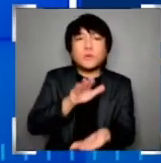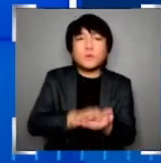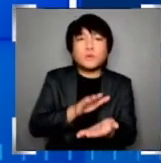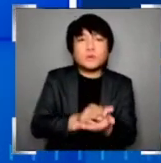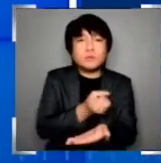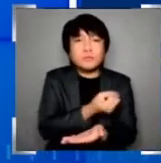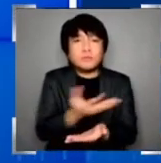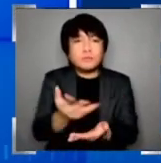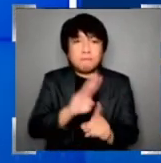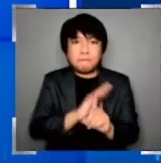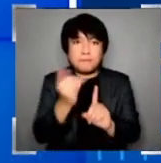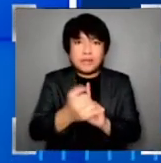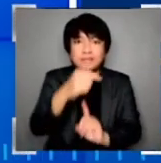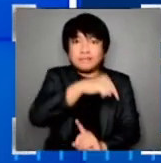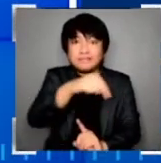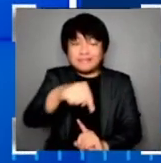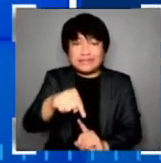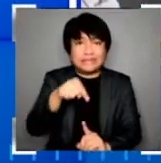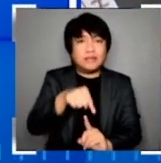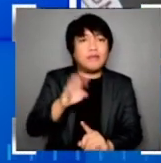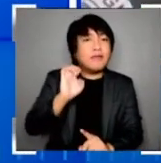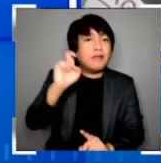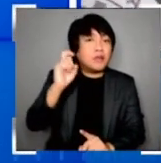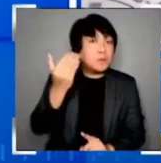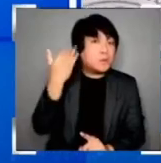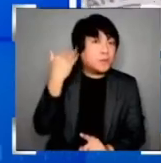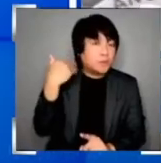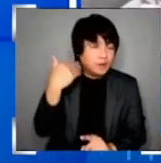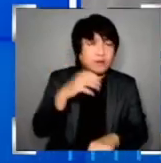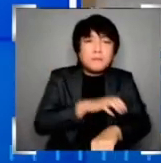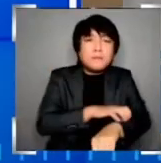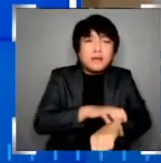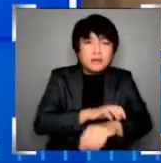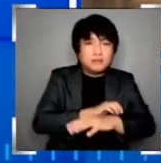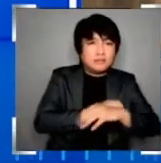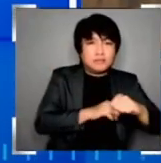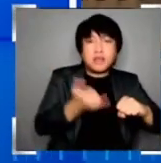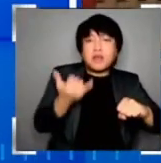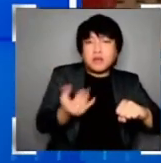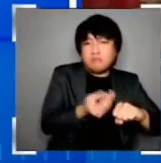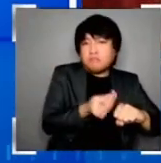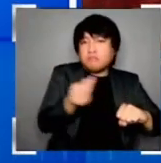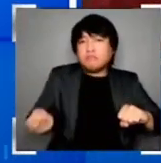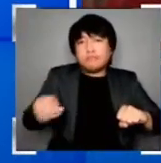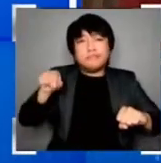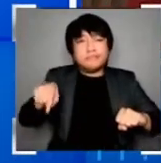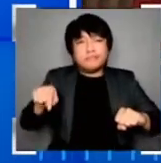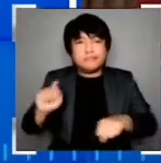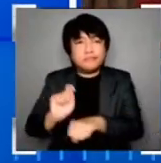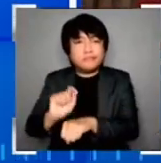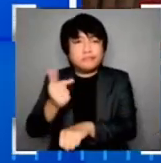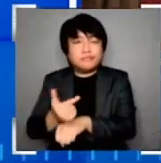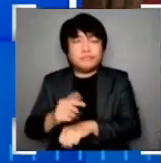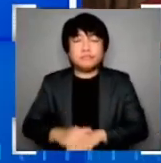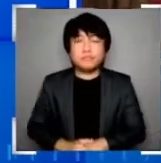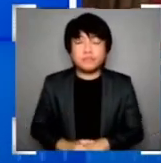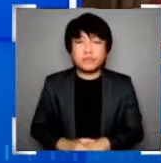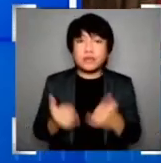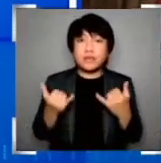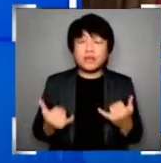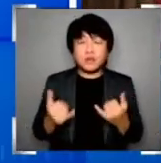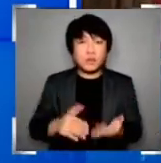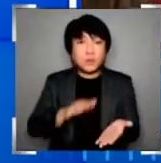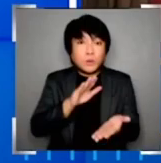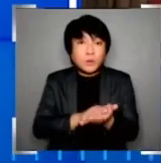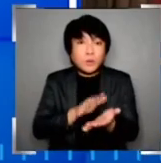na dating sakop ng Makati City. Sa ilang paaralan, nanguna sa Brigada Eskwela si Taguig City Mayor Lani